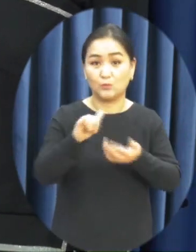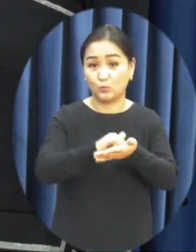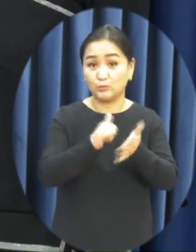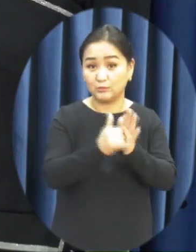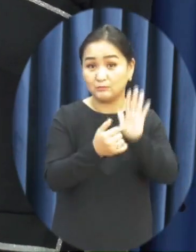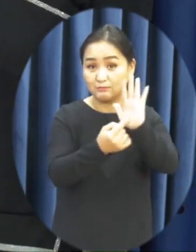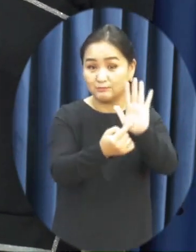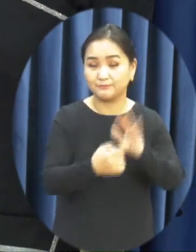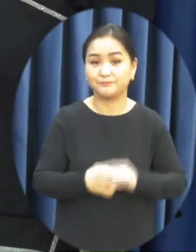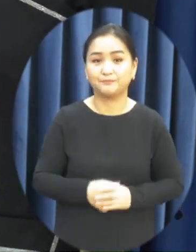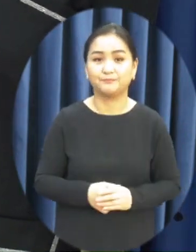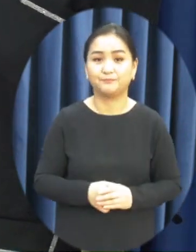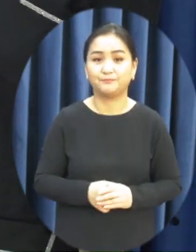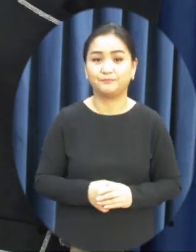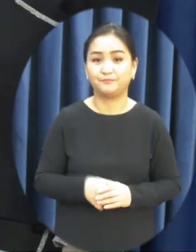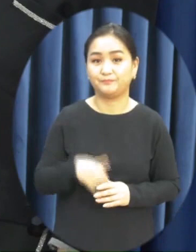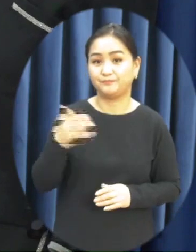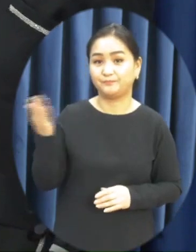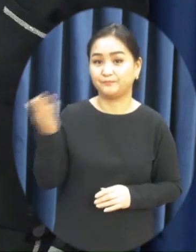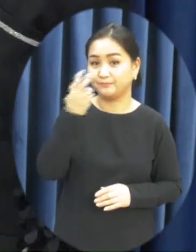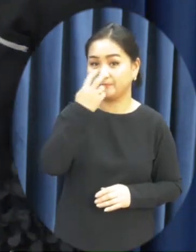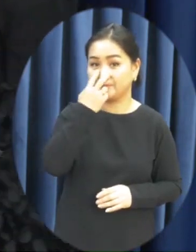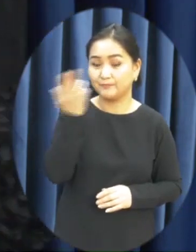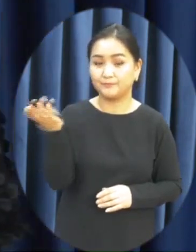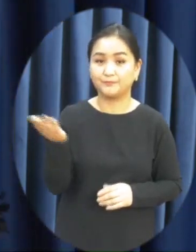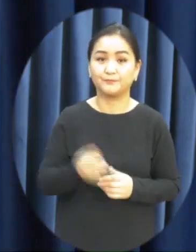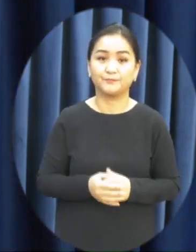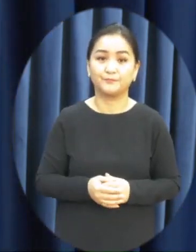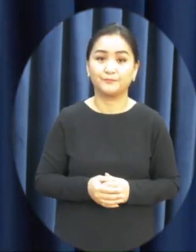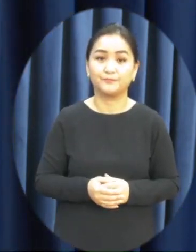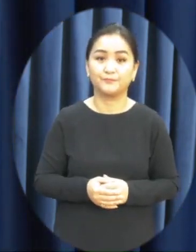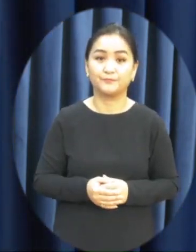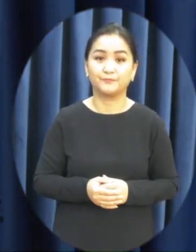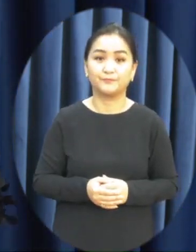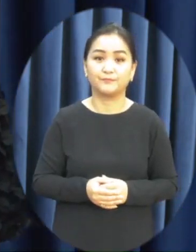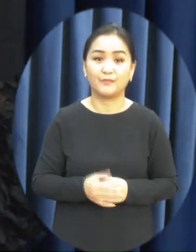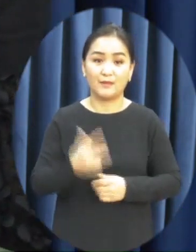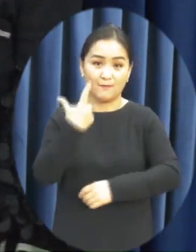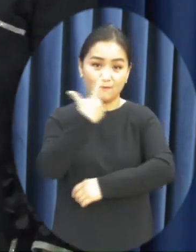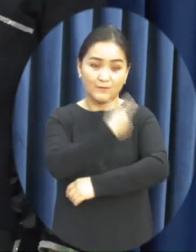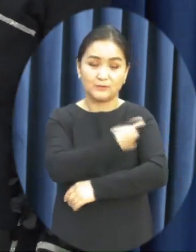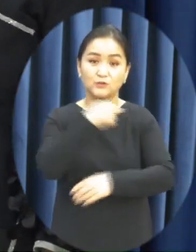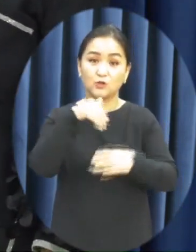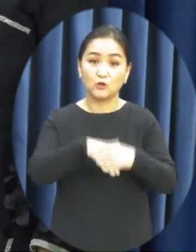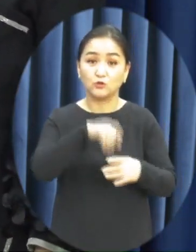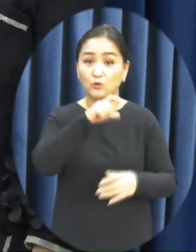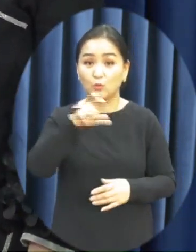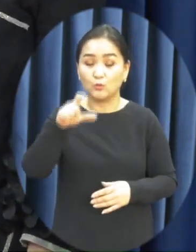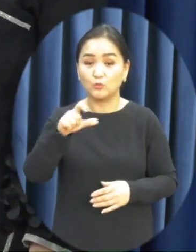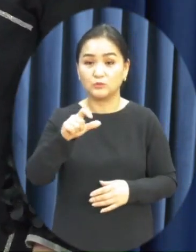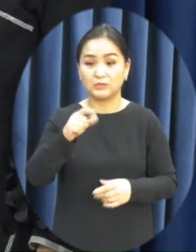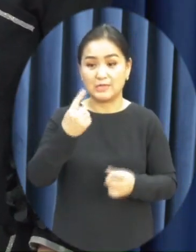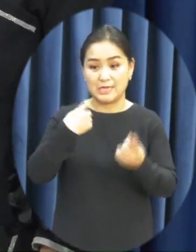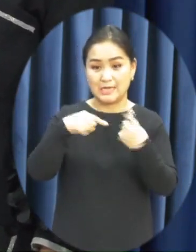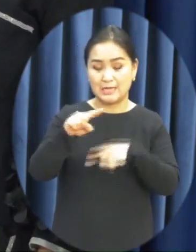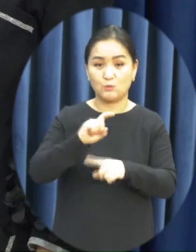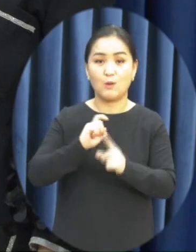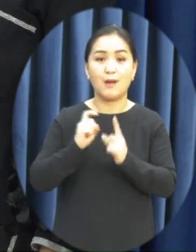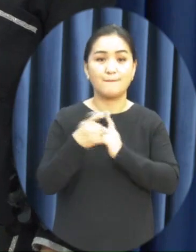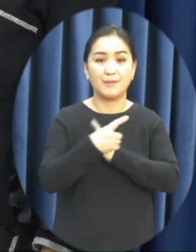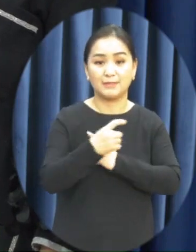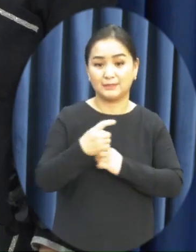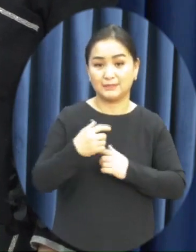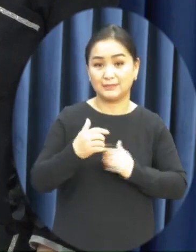ཁྱི ཁག ནད རེད